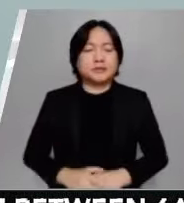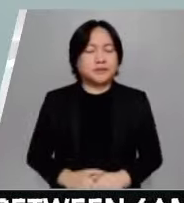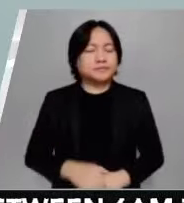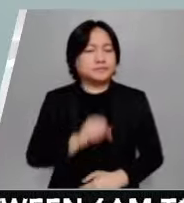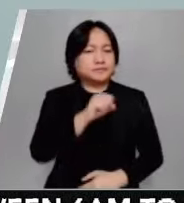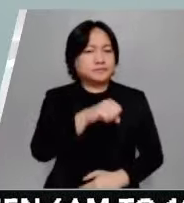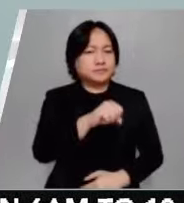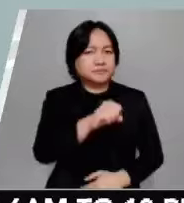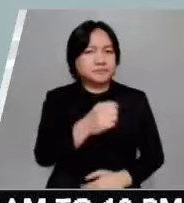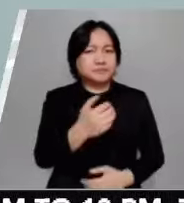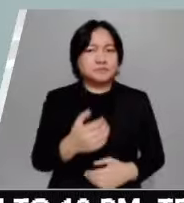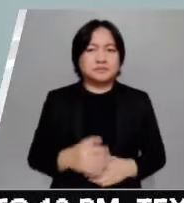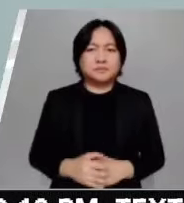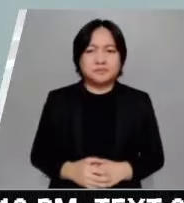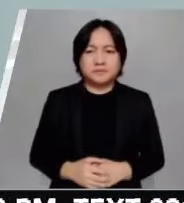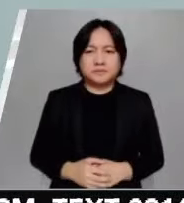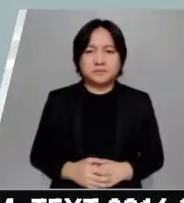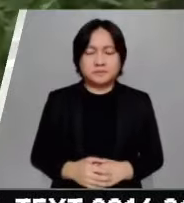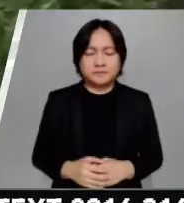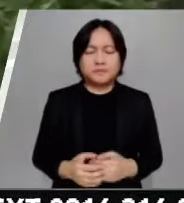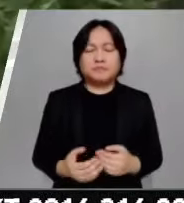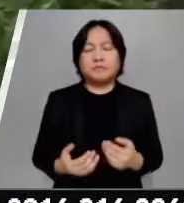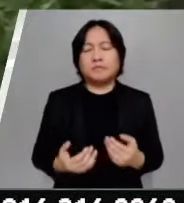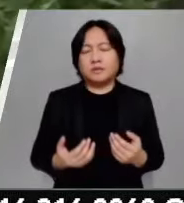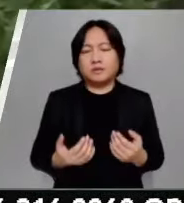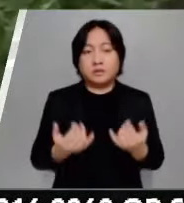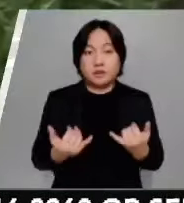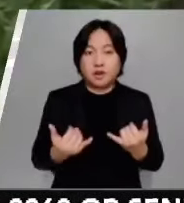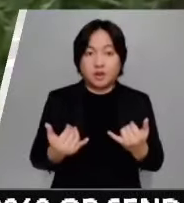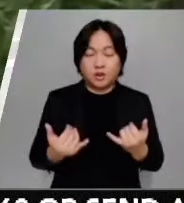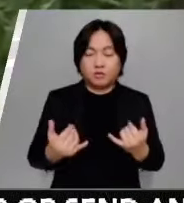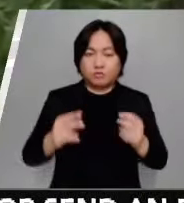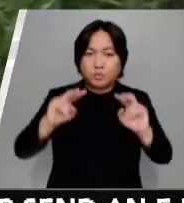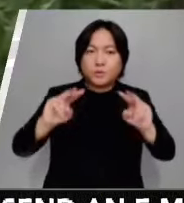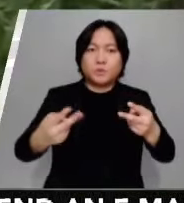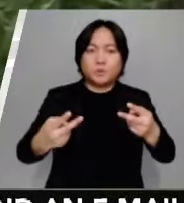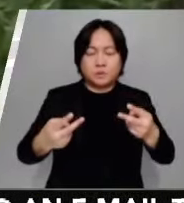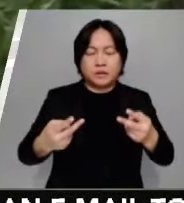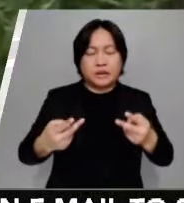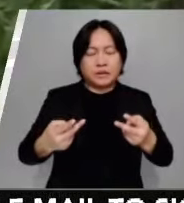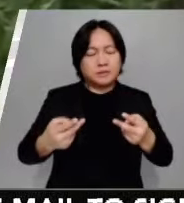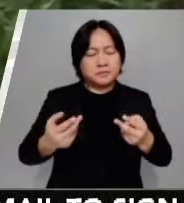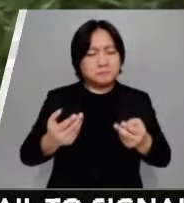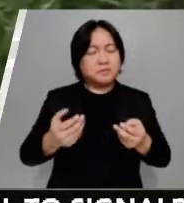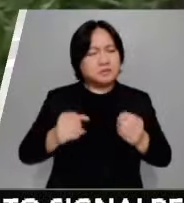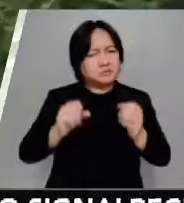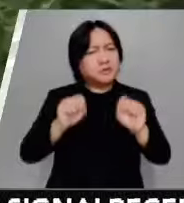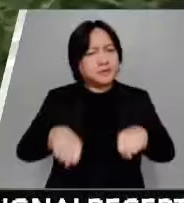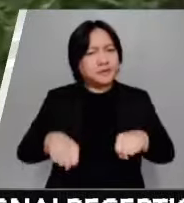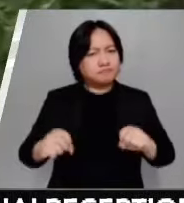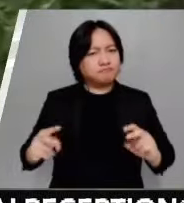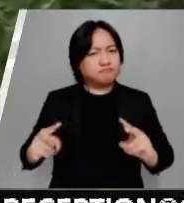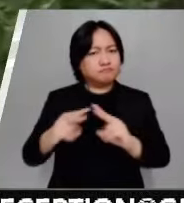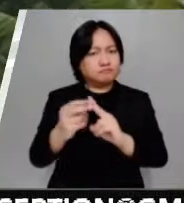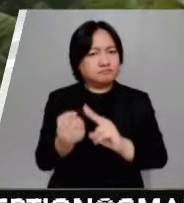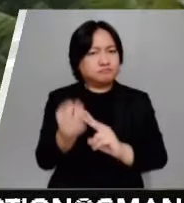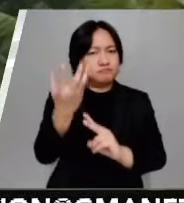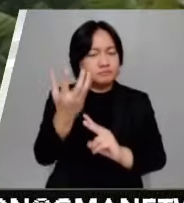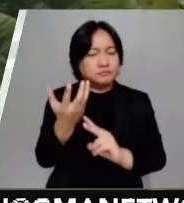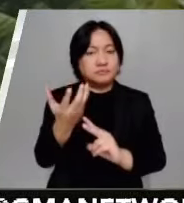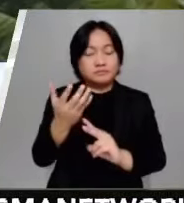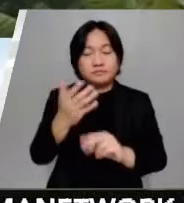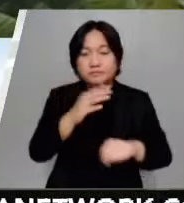pwedeng mages further yyung activity so yes posible po na puputok ulit ito So kaya po ang rekomendasyon natin sa ating publiko at sa mga